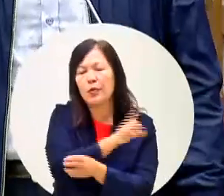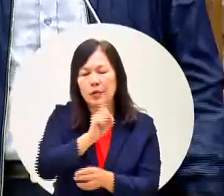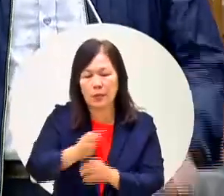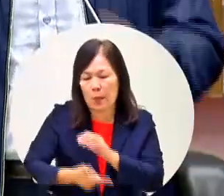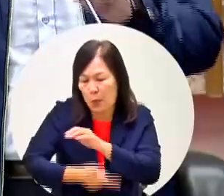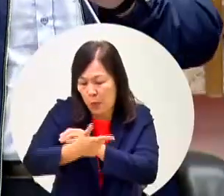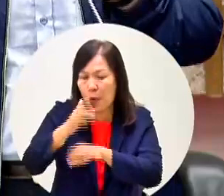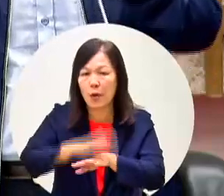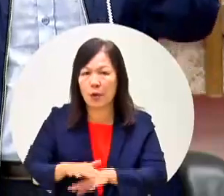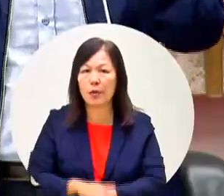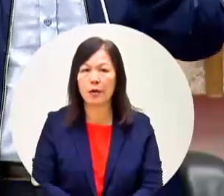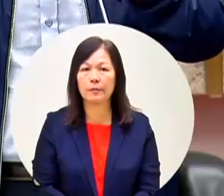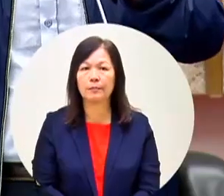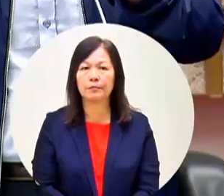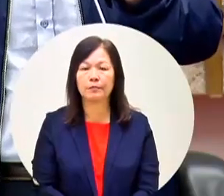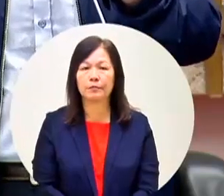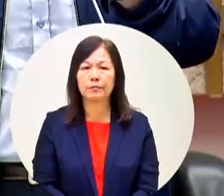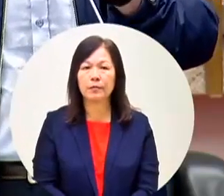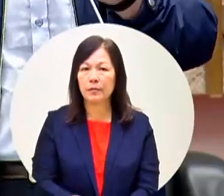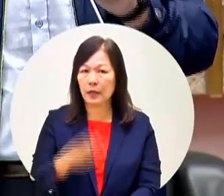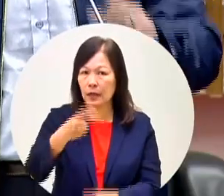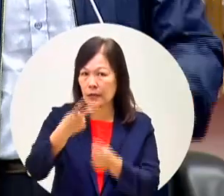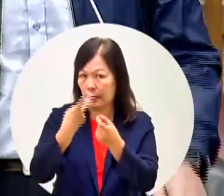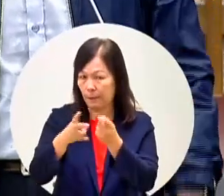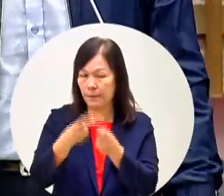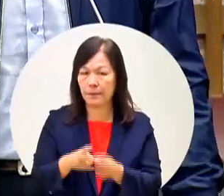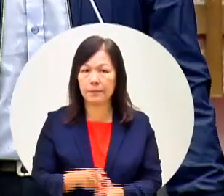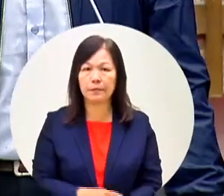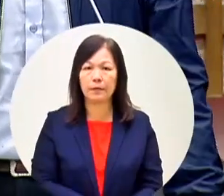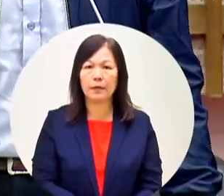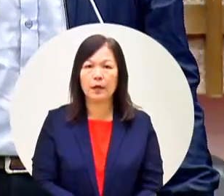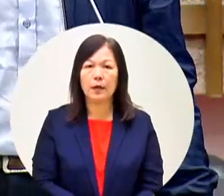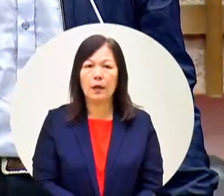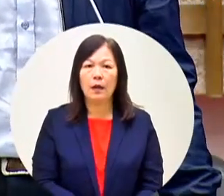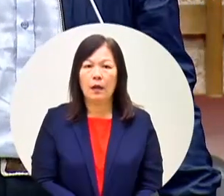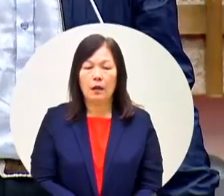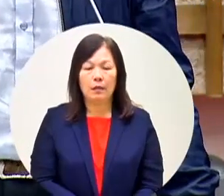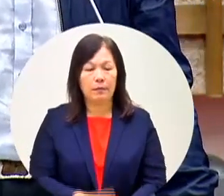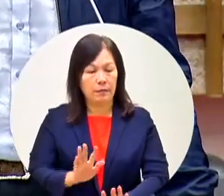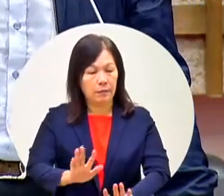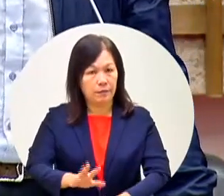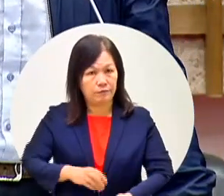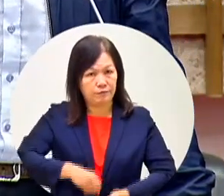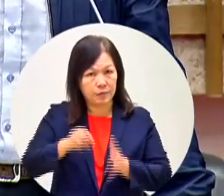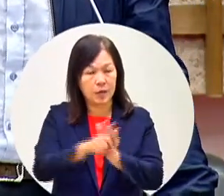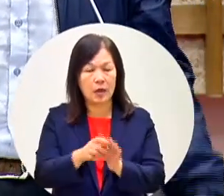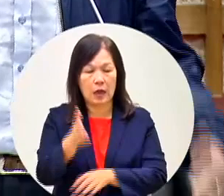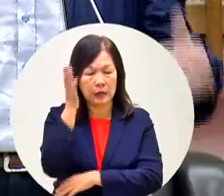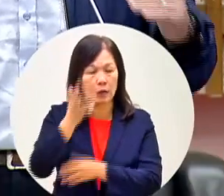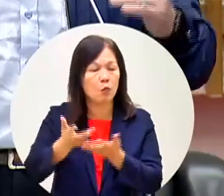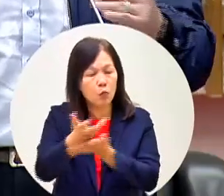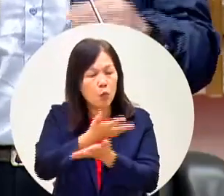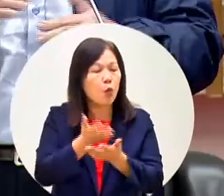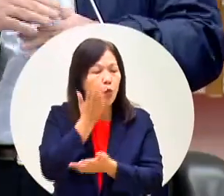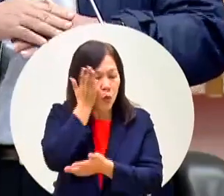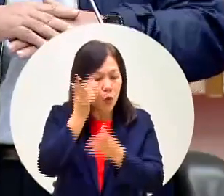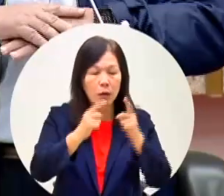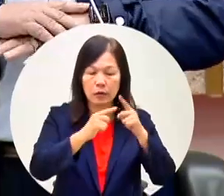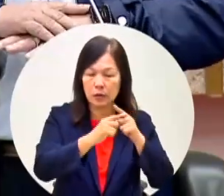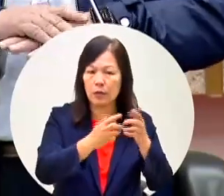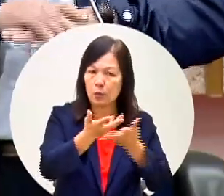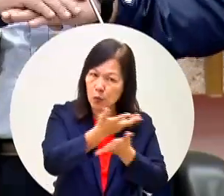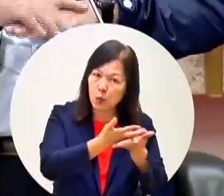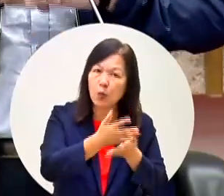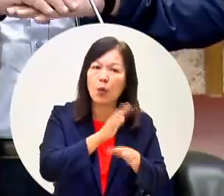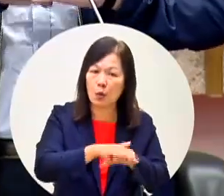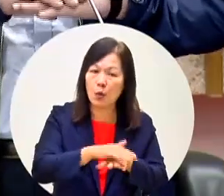再两分钟。 我们今天提到政通人和，人和政通啊，我相信在政通人和、人和